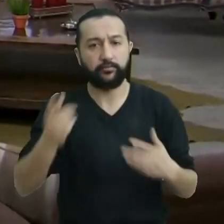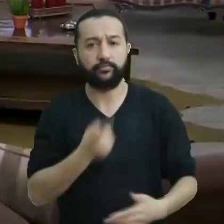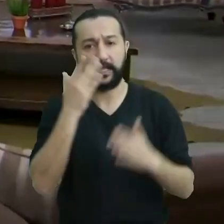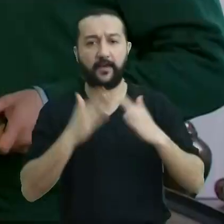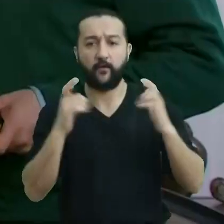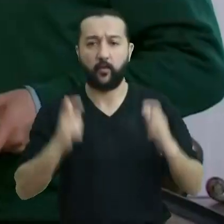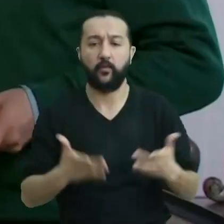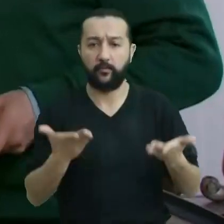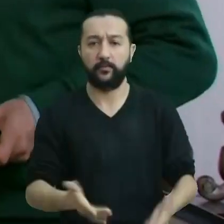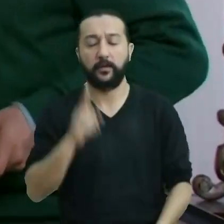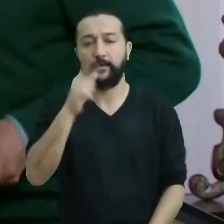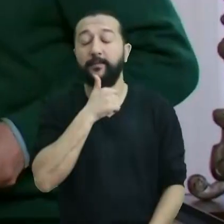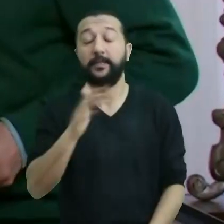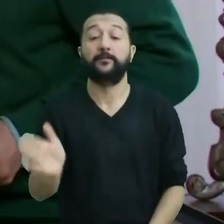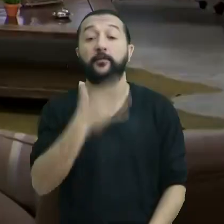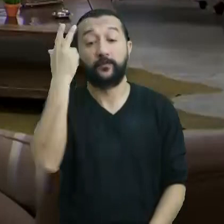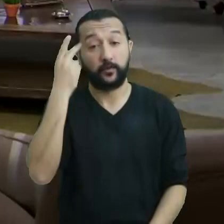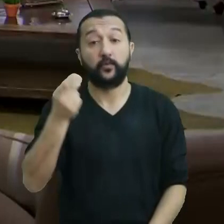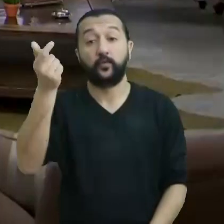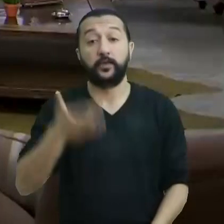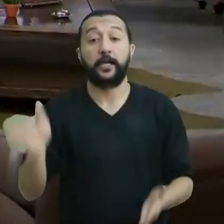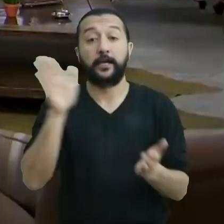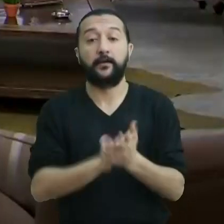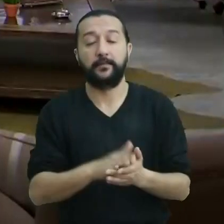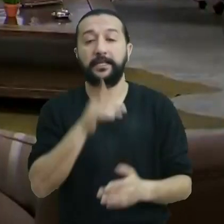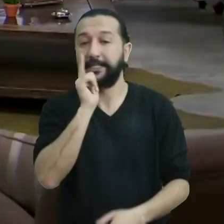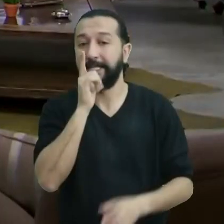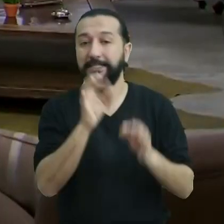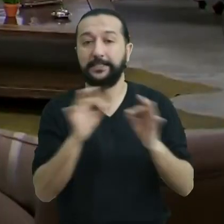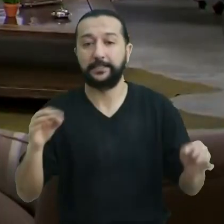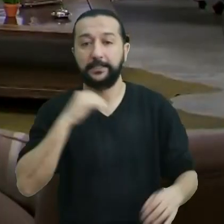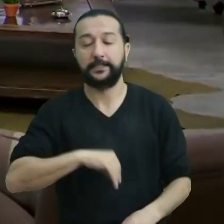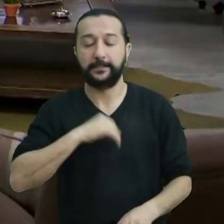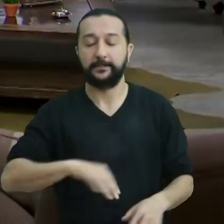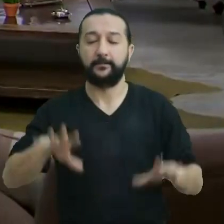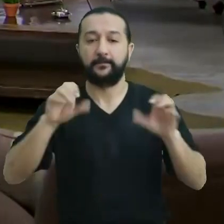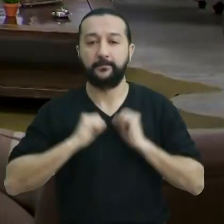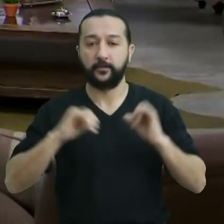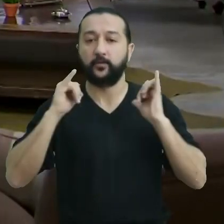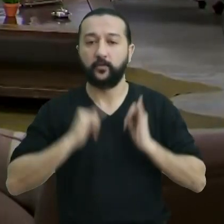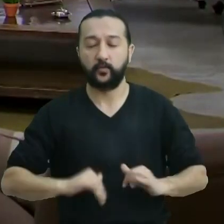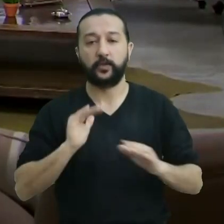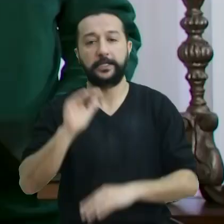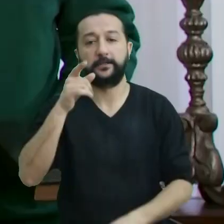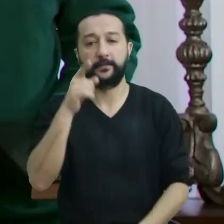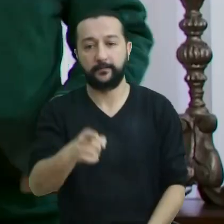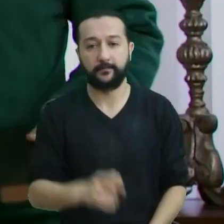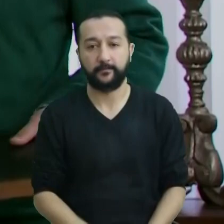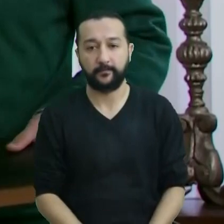oldu burası ya. Babacığım boş ver, unutuyorsun. Evin sessizliğini içine çek. Huzuru yaşa.